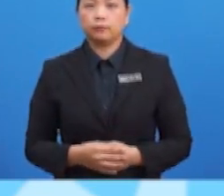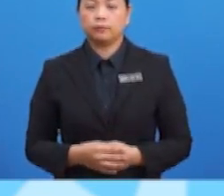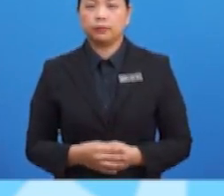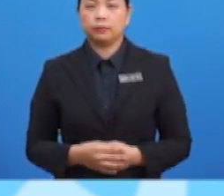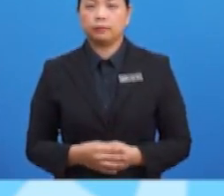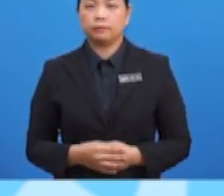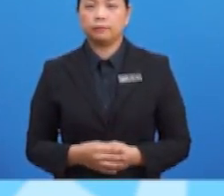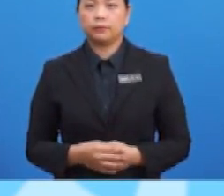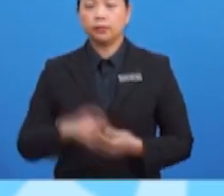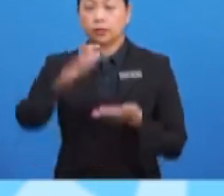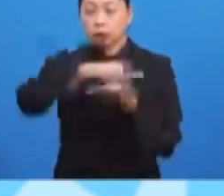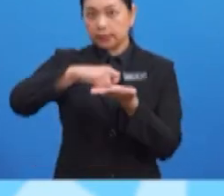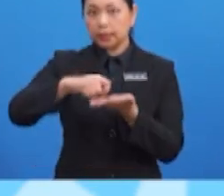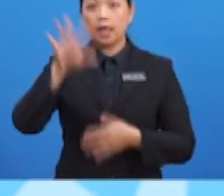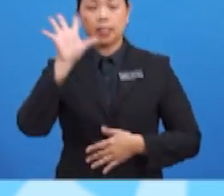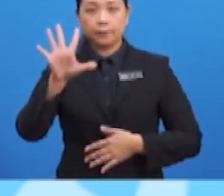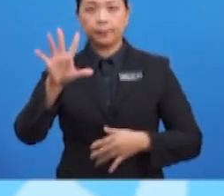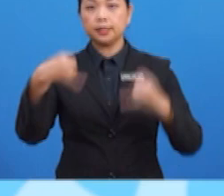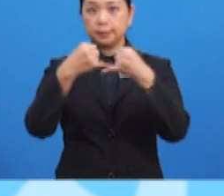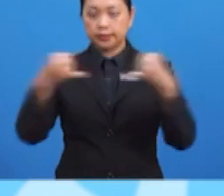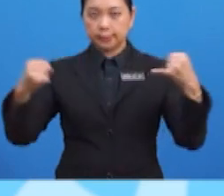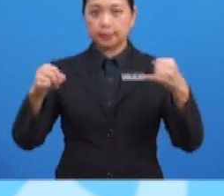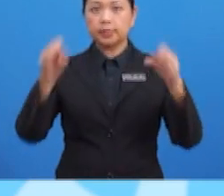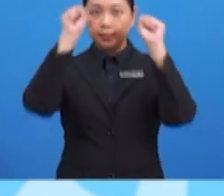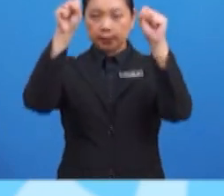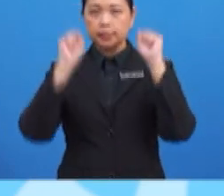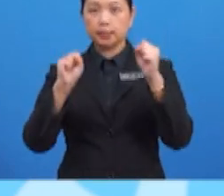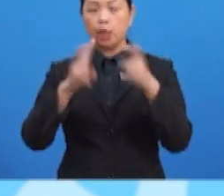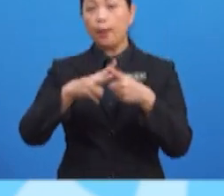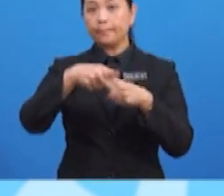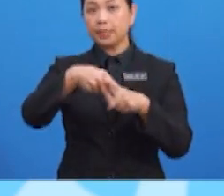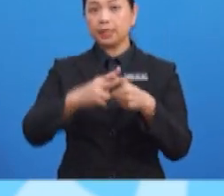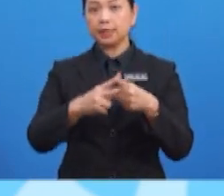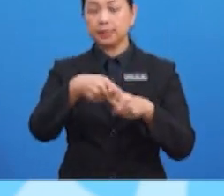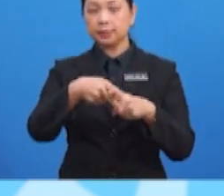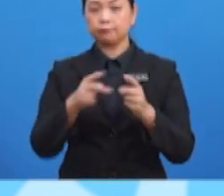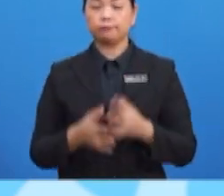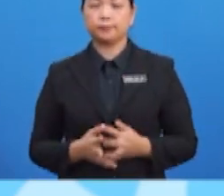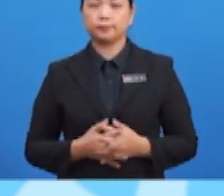Baik. Nyatakan 5 jenis sistem mekanikal.